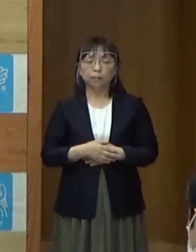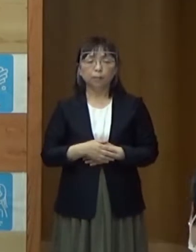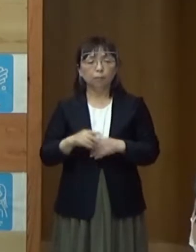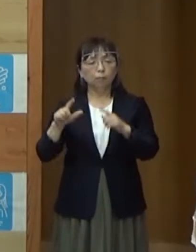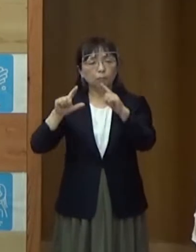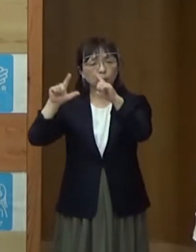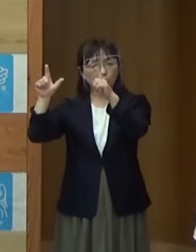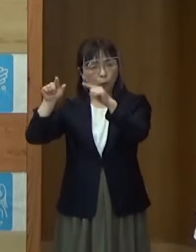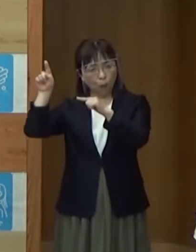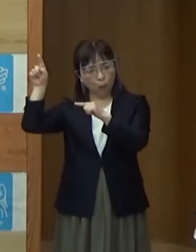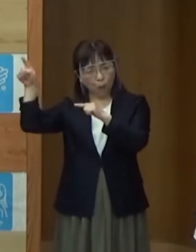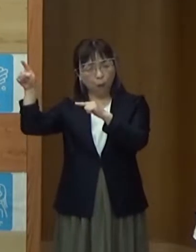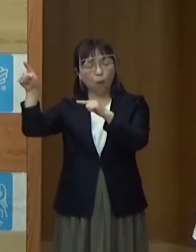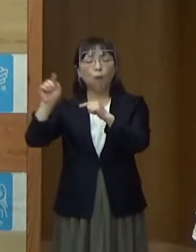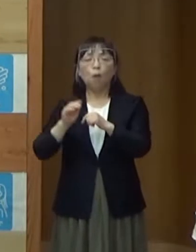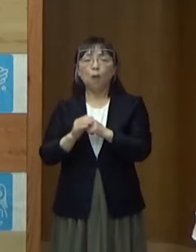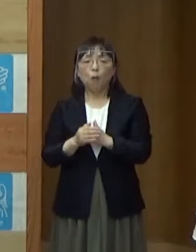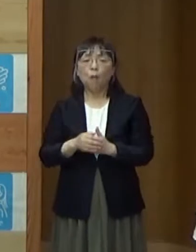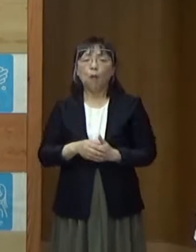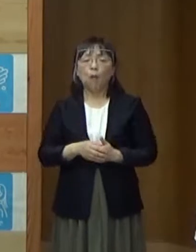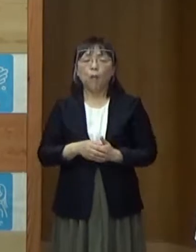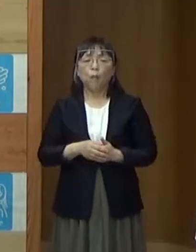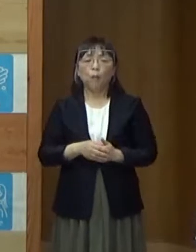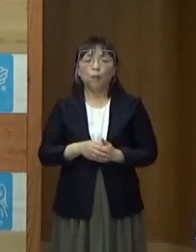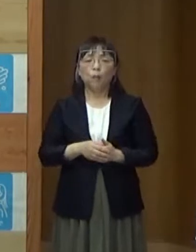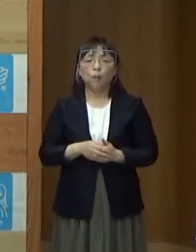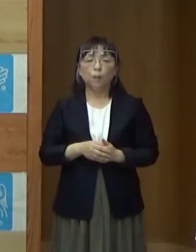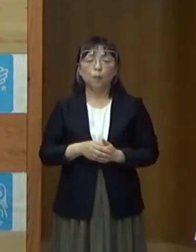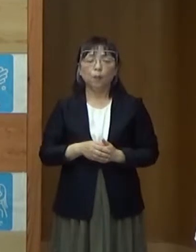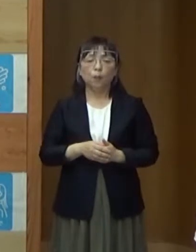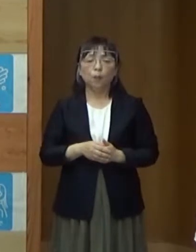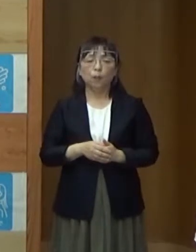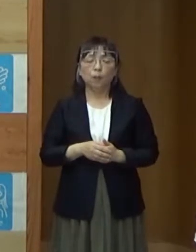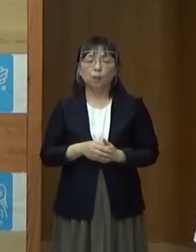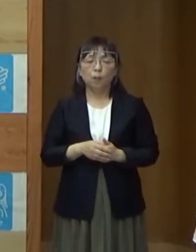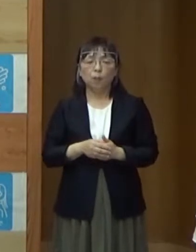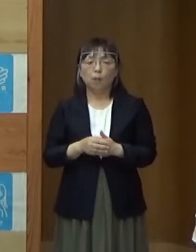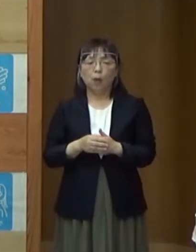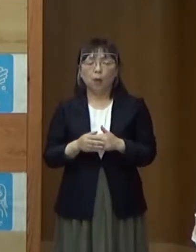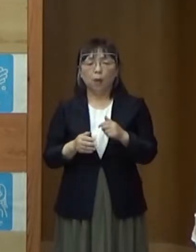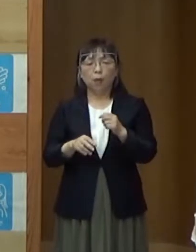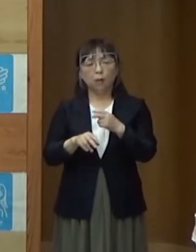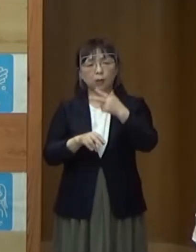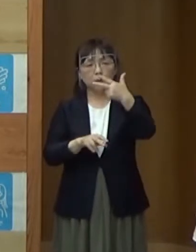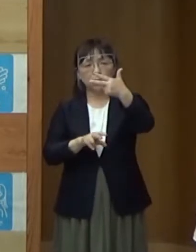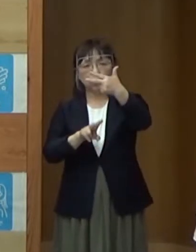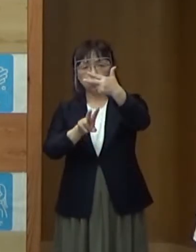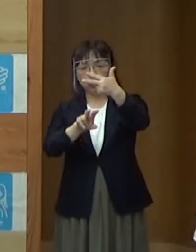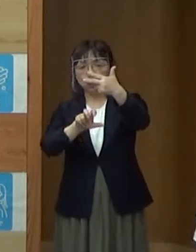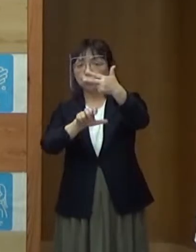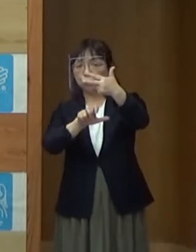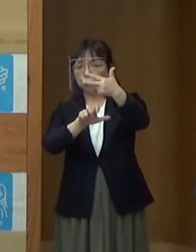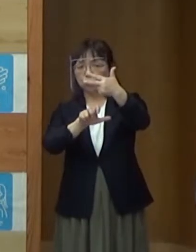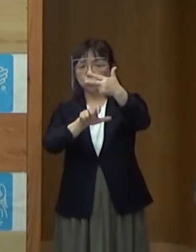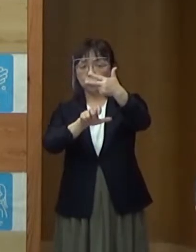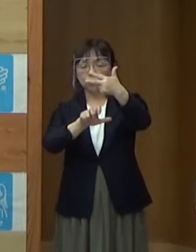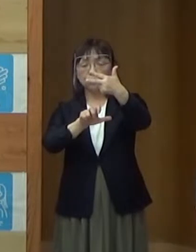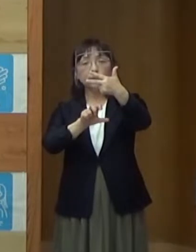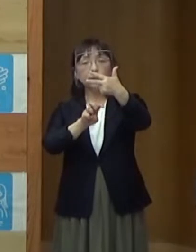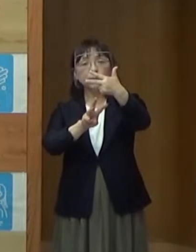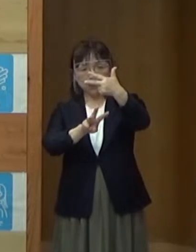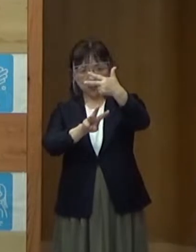東京都に例えばついて言いますと、まあ、連休中の23日にはこのデルタ